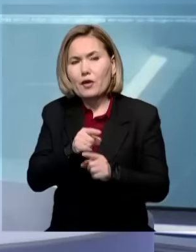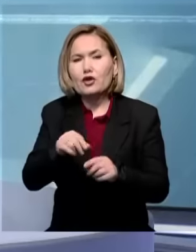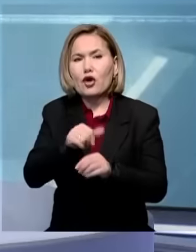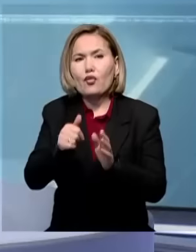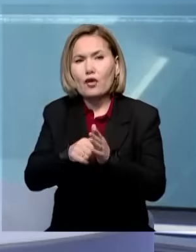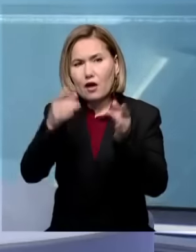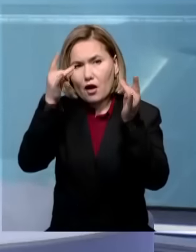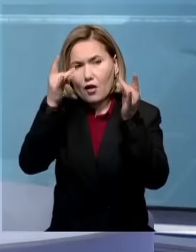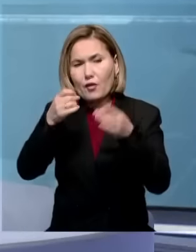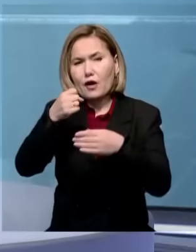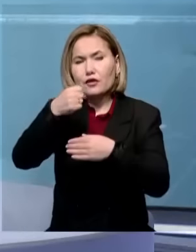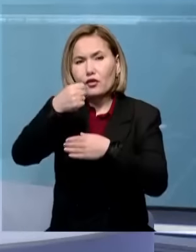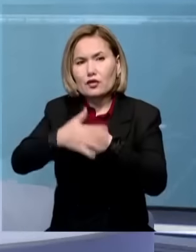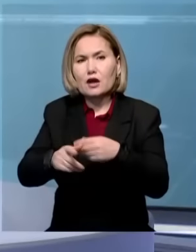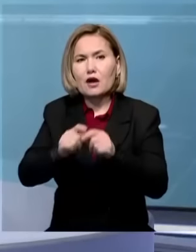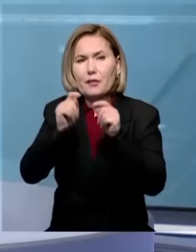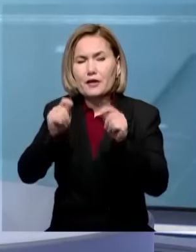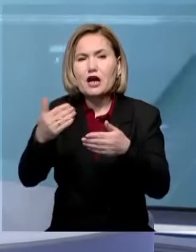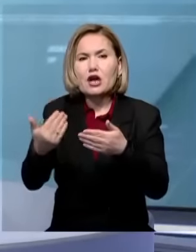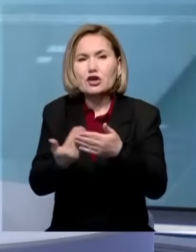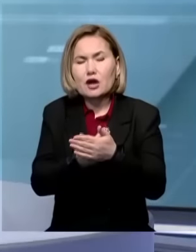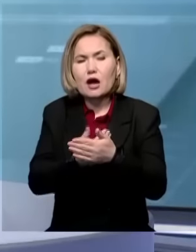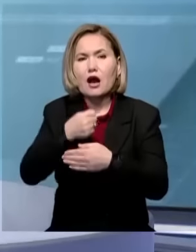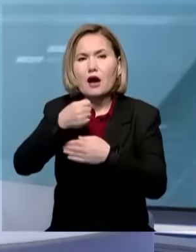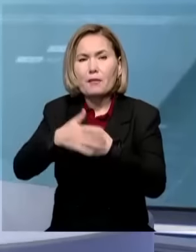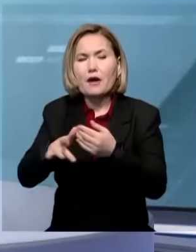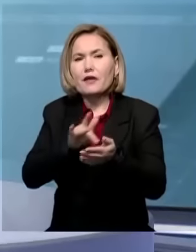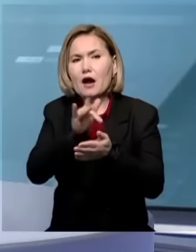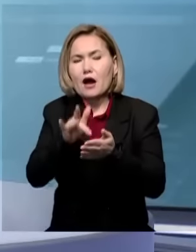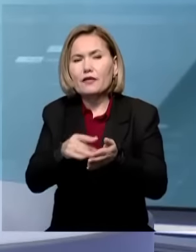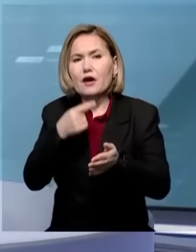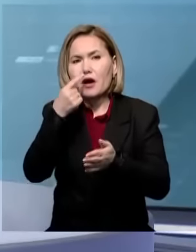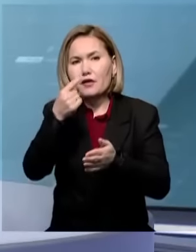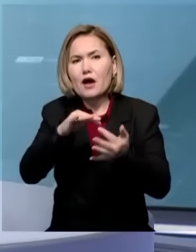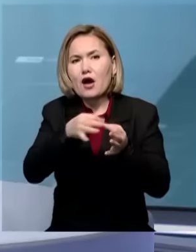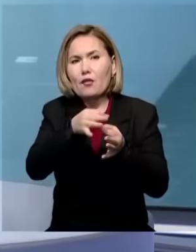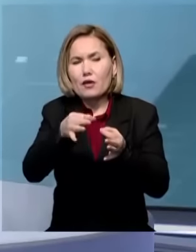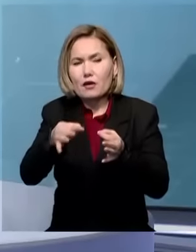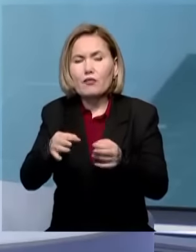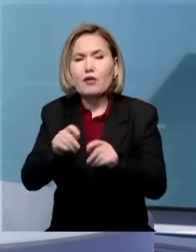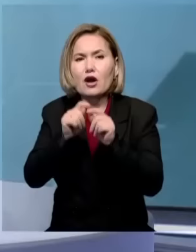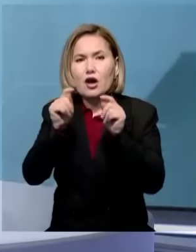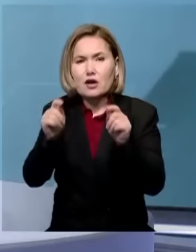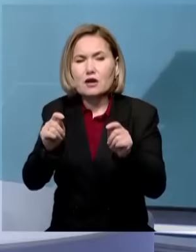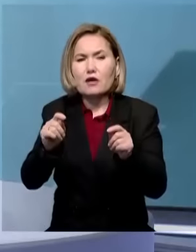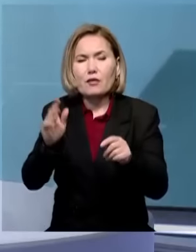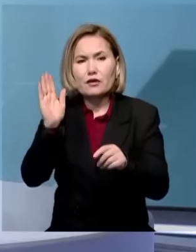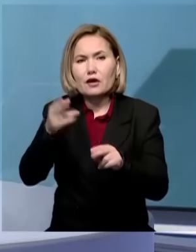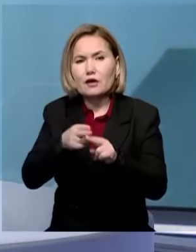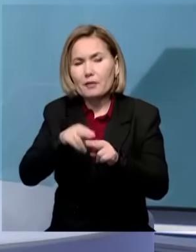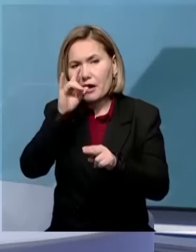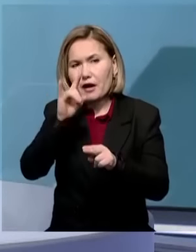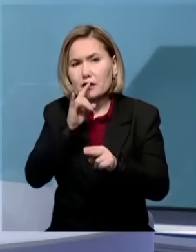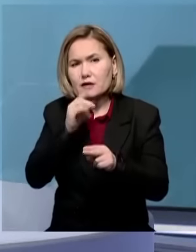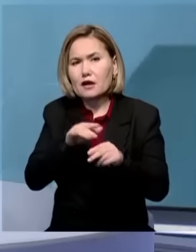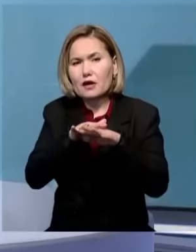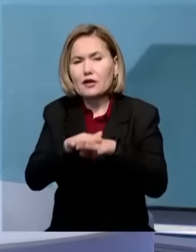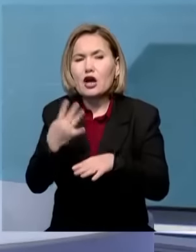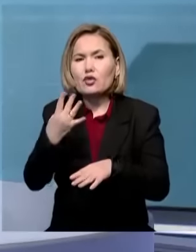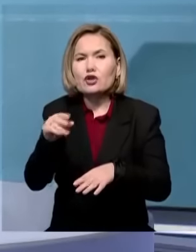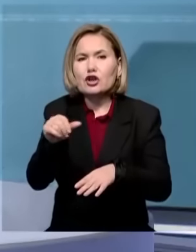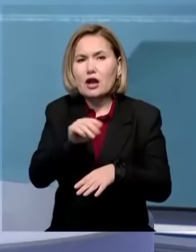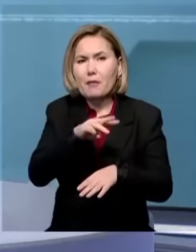16 мәдениет ошағы салынады. Жаңа нысанның барлығы қалаға шалғай орналасқан ауылдарда бой көтермек. Ол үшін ел қазынасынан 4,5